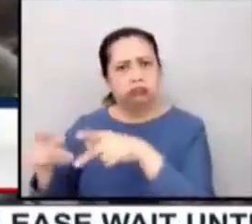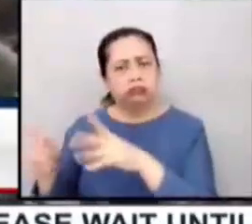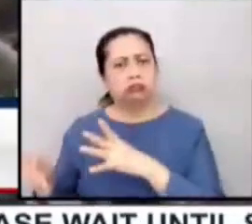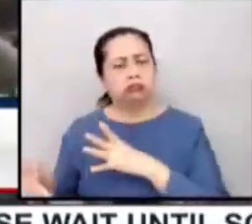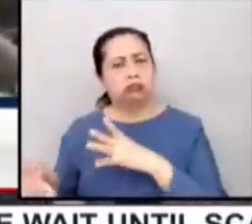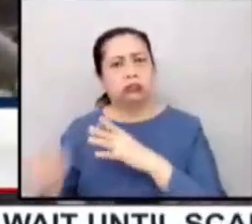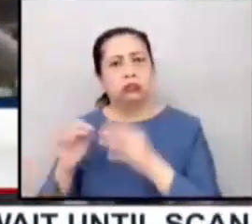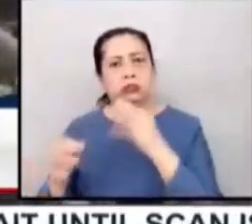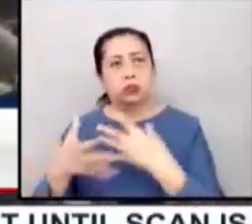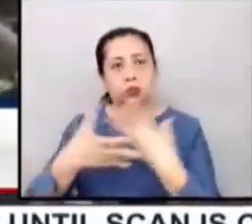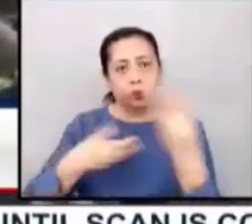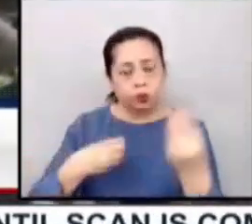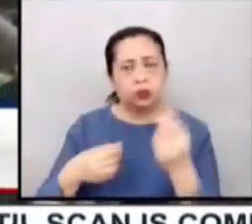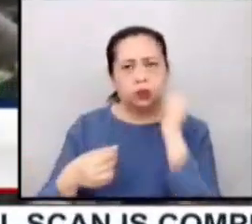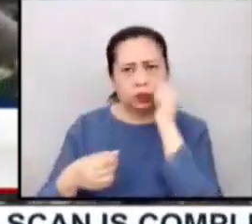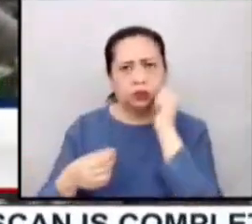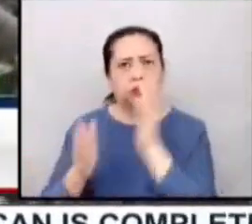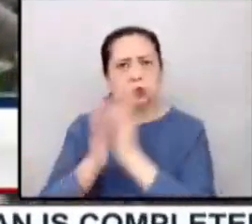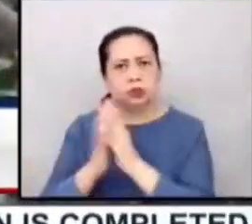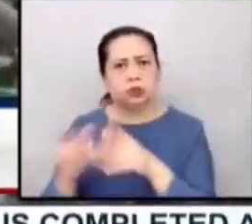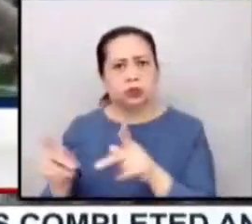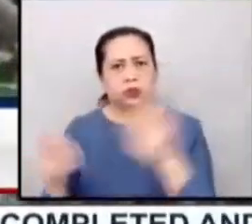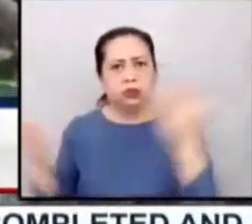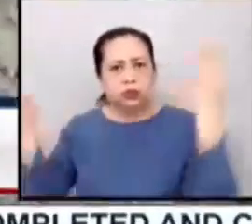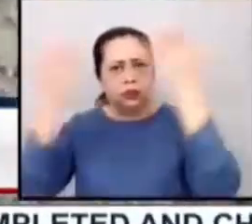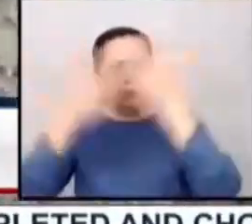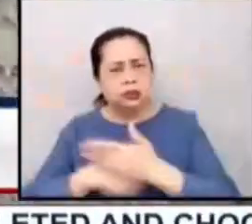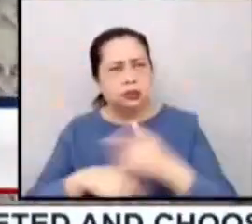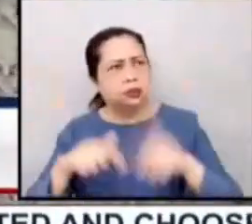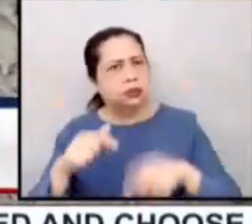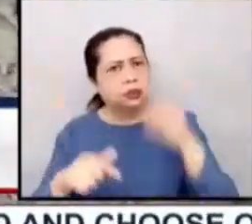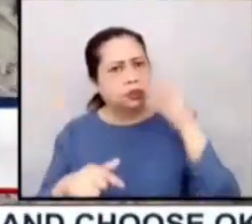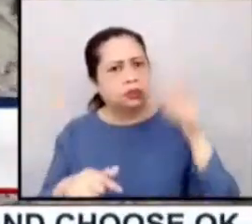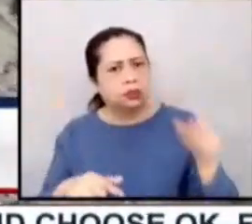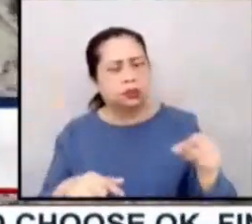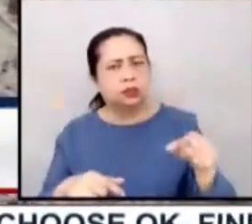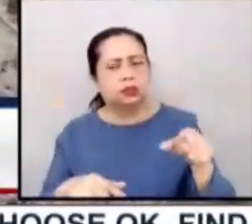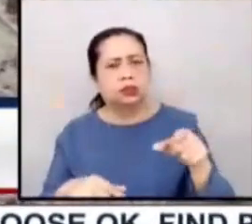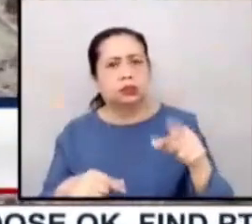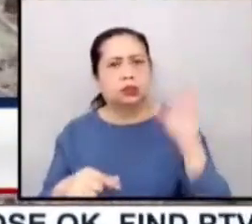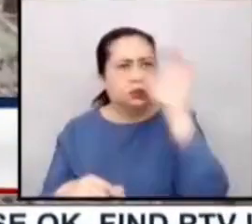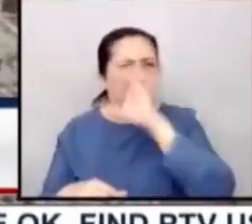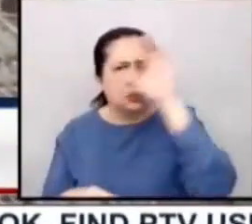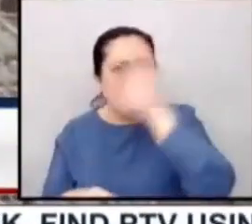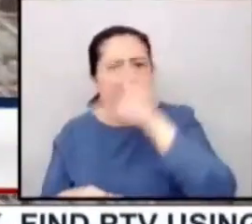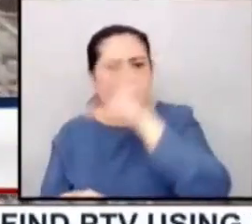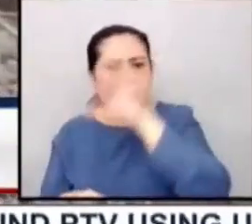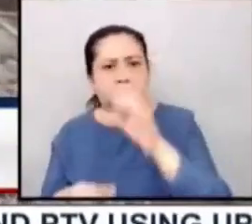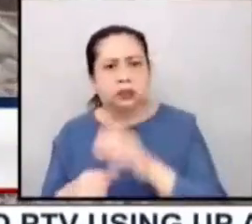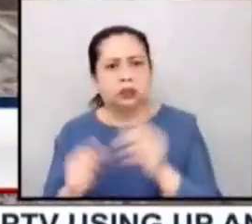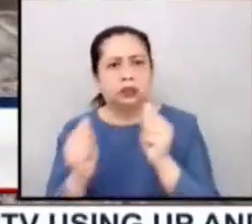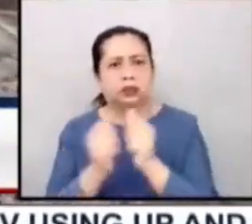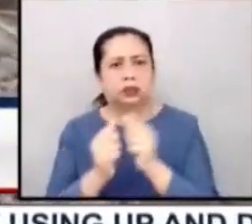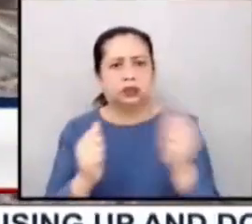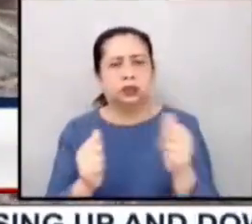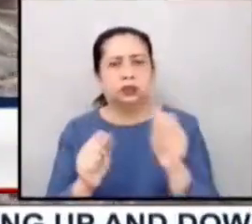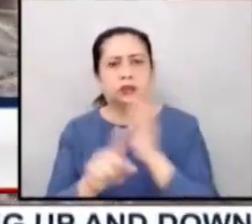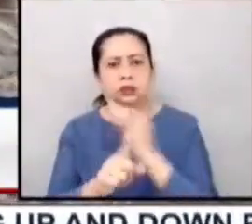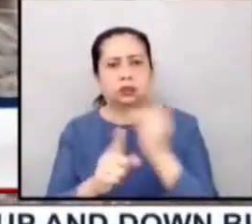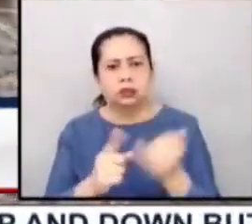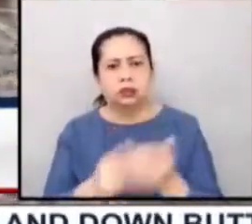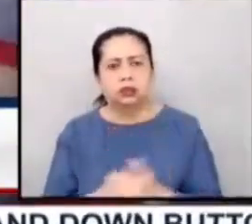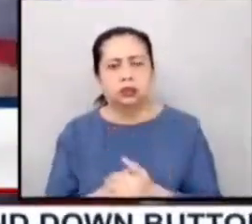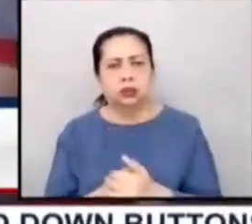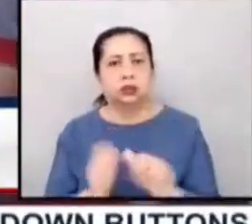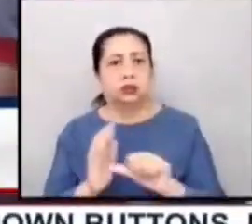nais lumabas ng bahay. Dahil gabi na at hindi pa nakakauwi ang bata, ay hinanap na nila ito kasama ang mga taga-barangay. Iginiit